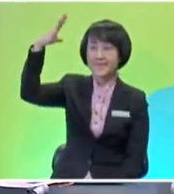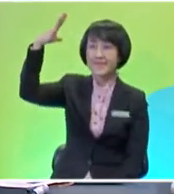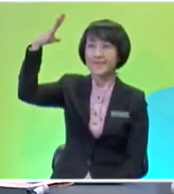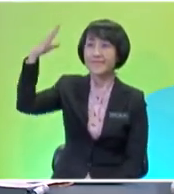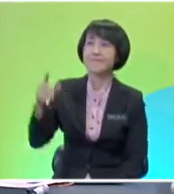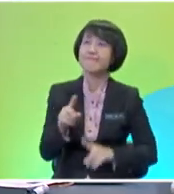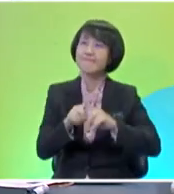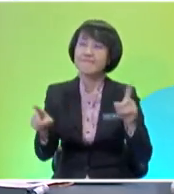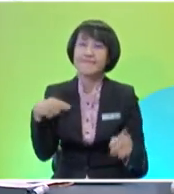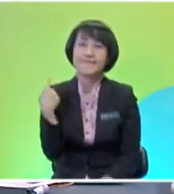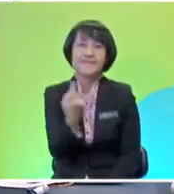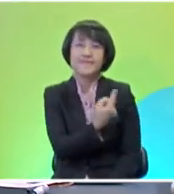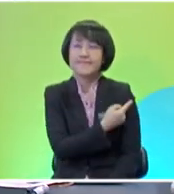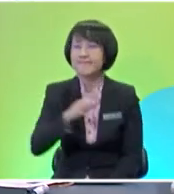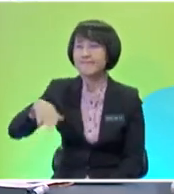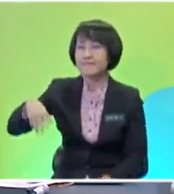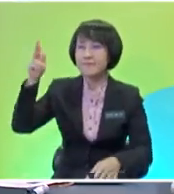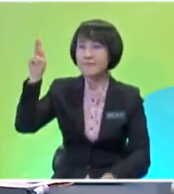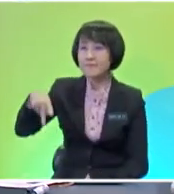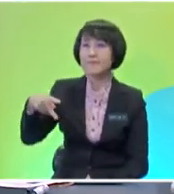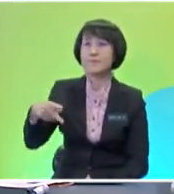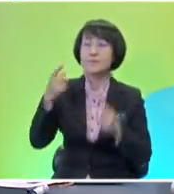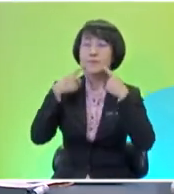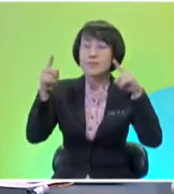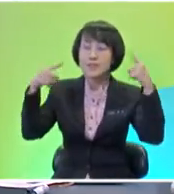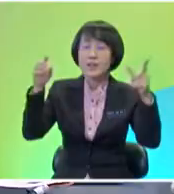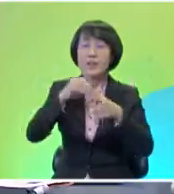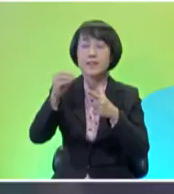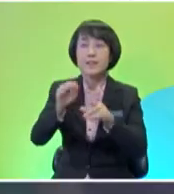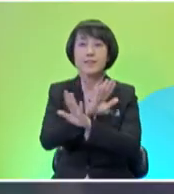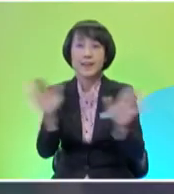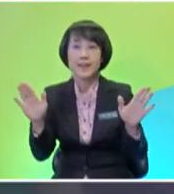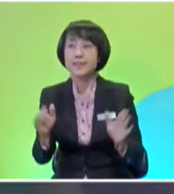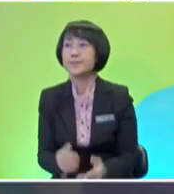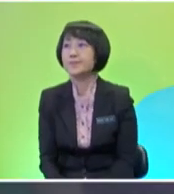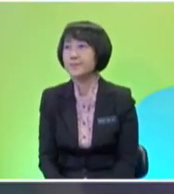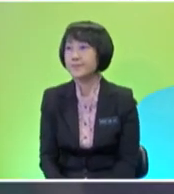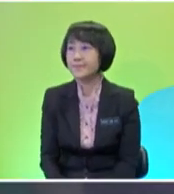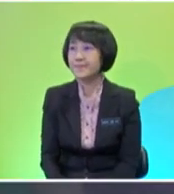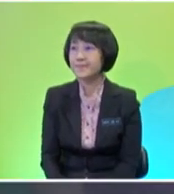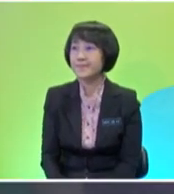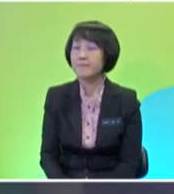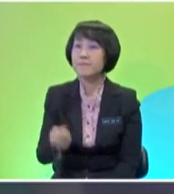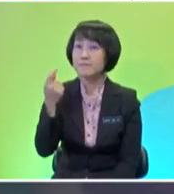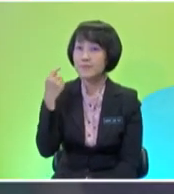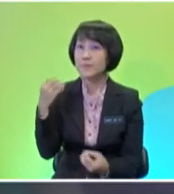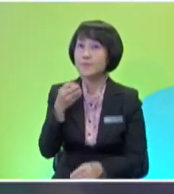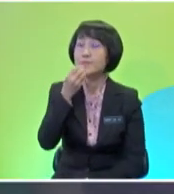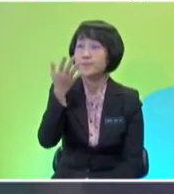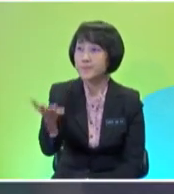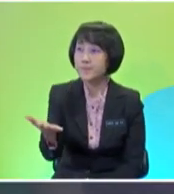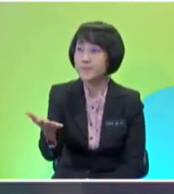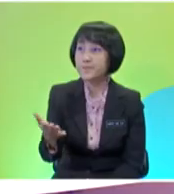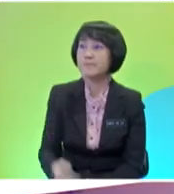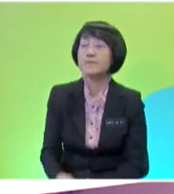Tetapi kita belum pasti sama ada berjaya atau tidak. Belum cuba lagi. Macam mana Cikgu? Okey, macam biasa tadi saya dah beritahu dengan Irfan. Okay, kita pun